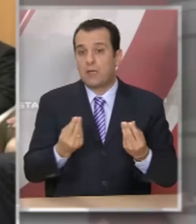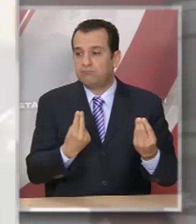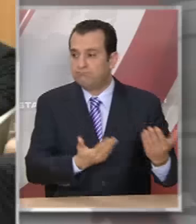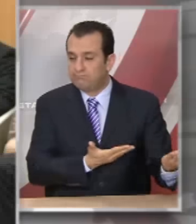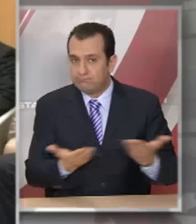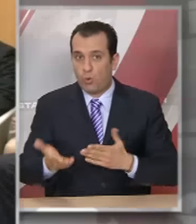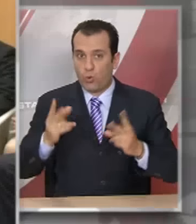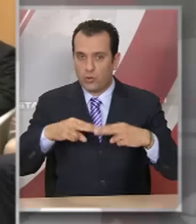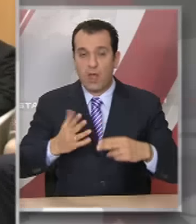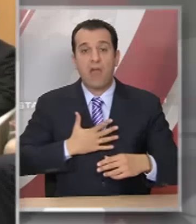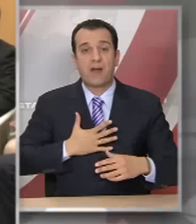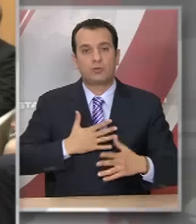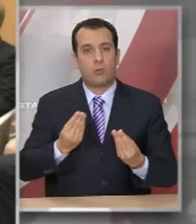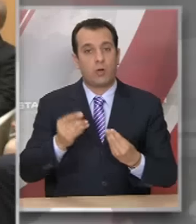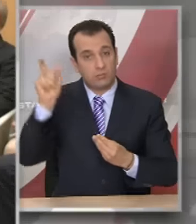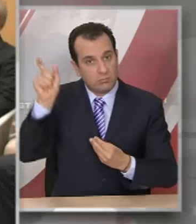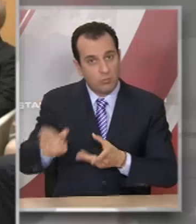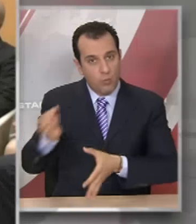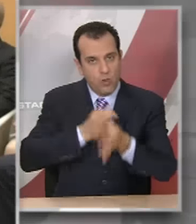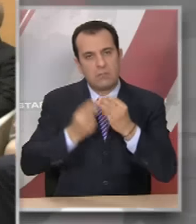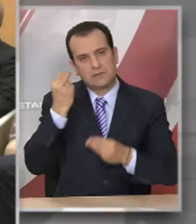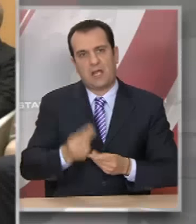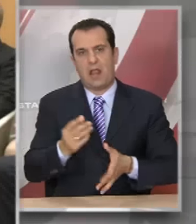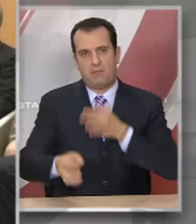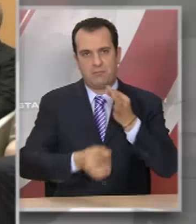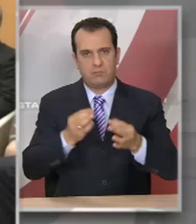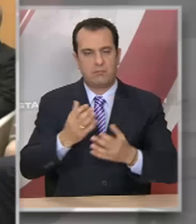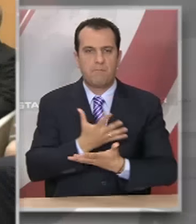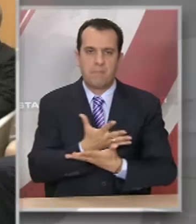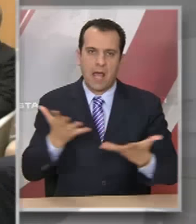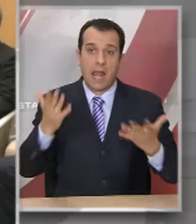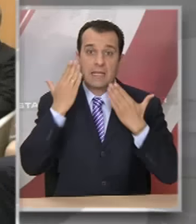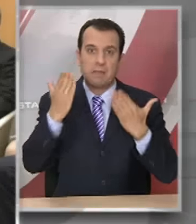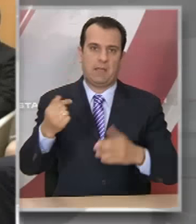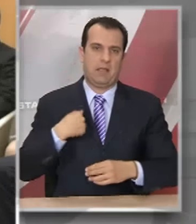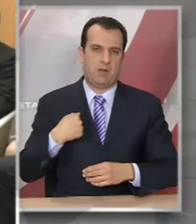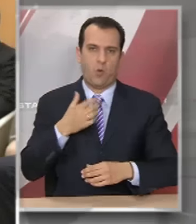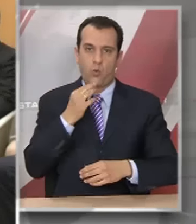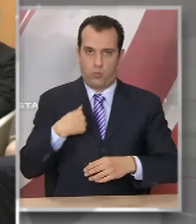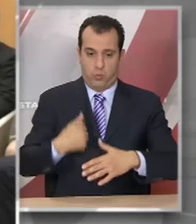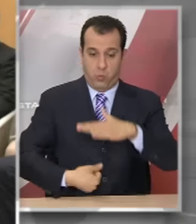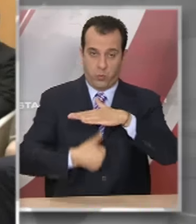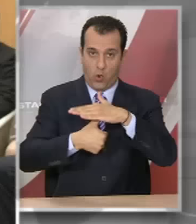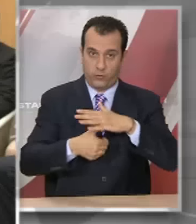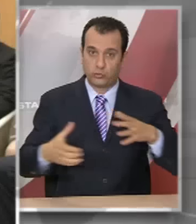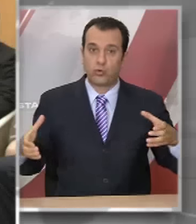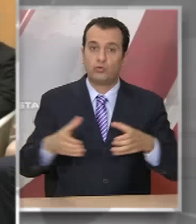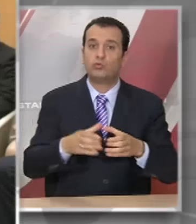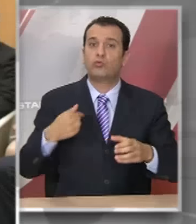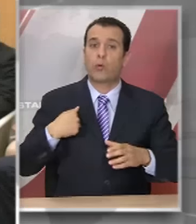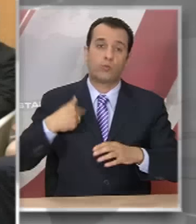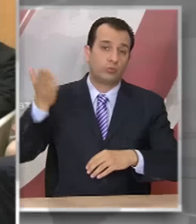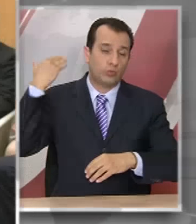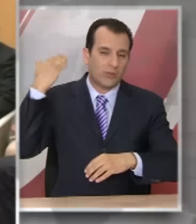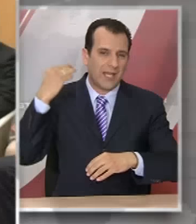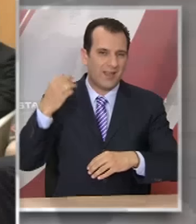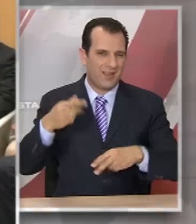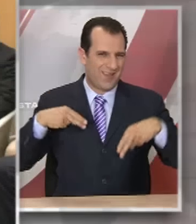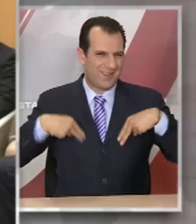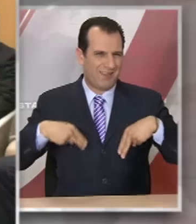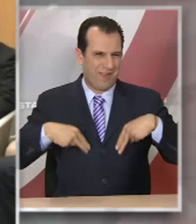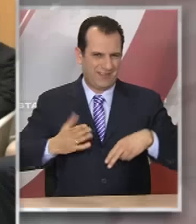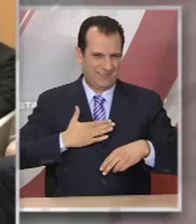λόγια. Και χαίρομαι που έχω την τιμή να είμαι πρόεδρος ενός κόμματος το οποίο όταν βρέθηκε